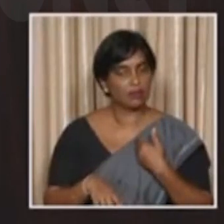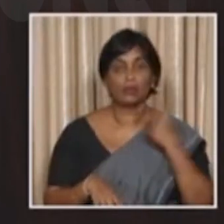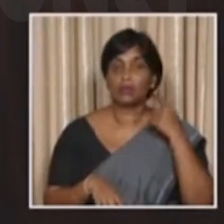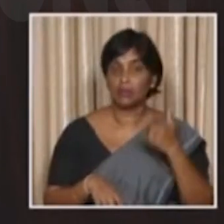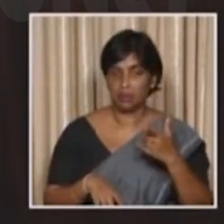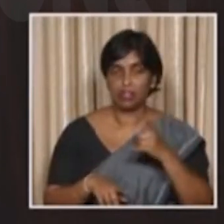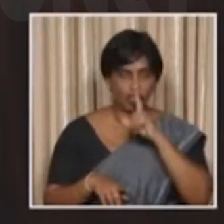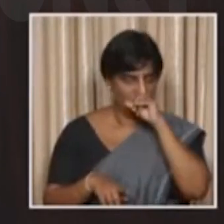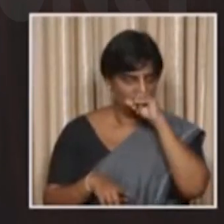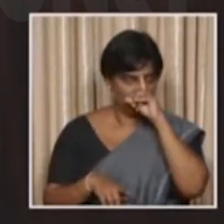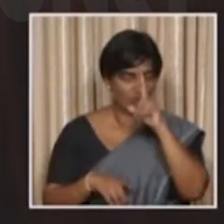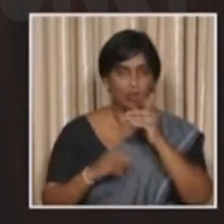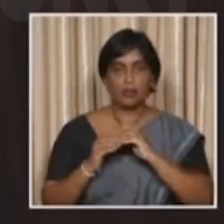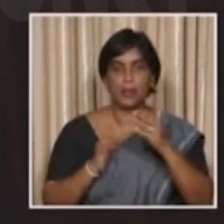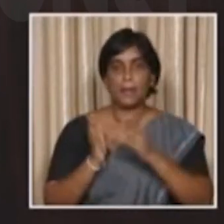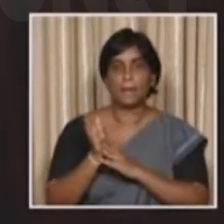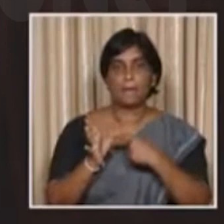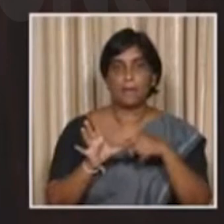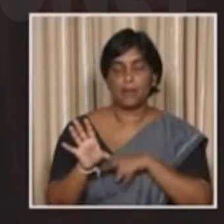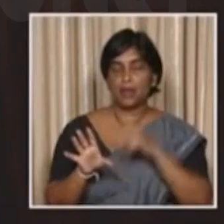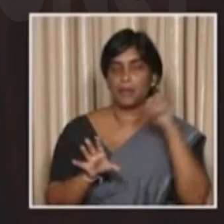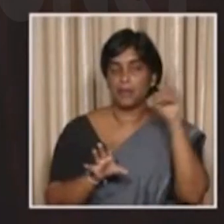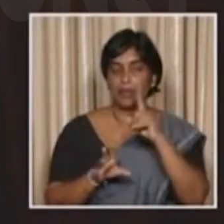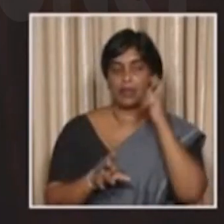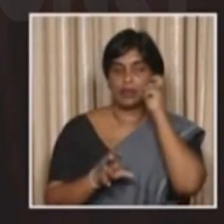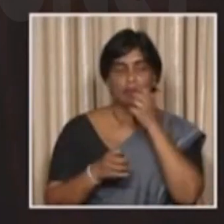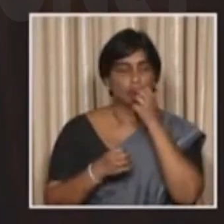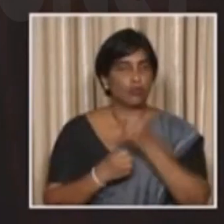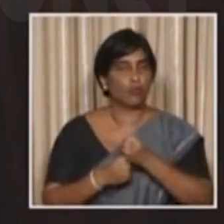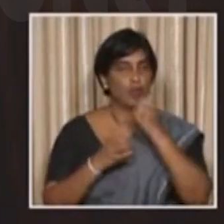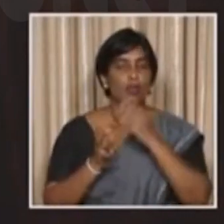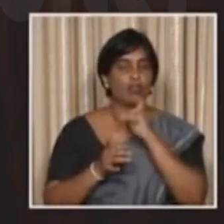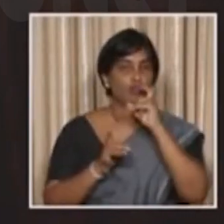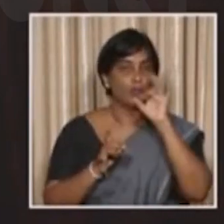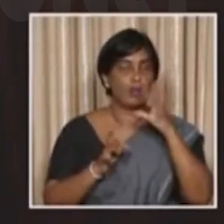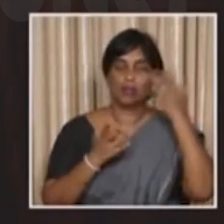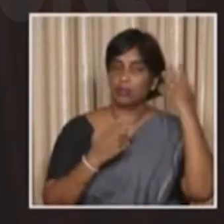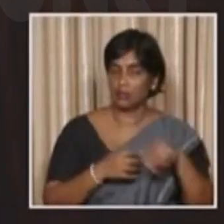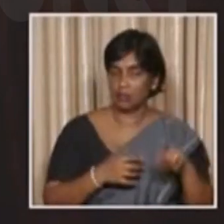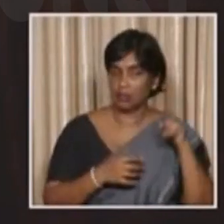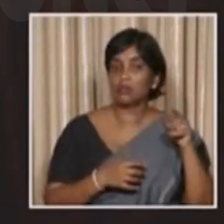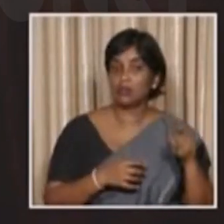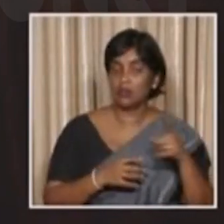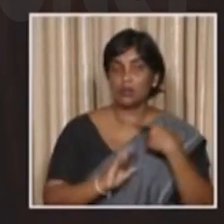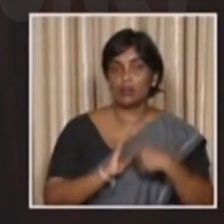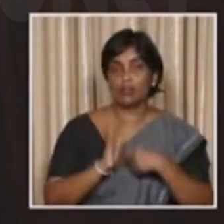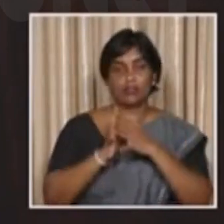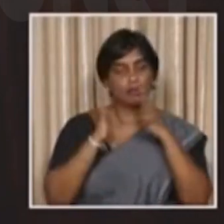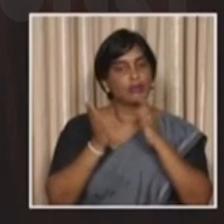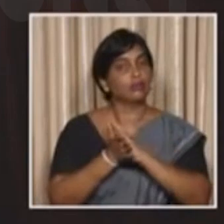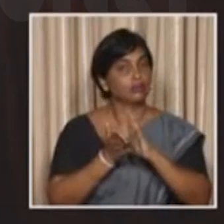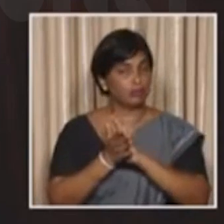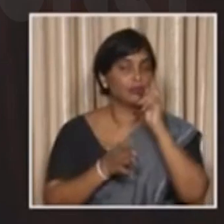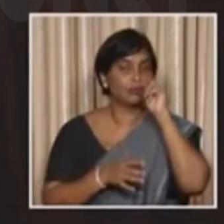එතුමා ඊට සතියකට පස්සේ මේ පළවෙනිදා ත්‍රස්ත බෝම්බ ප්‍රහාරයකින් ආමර වීදියේදී මිය යනවා එතුමා රටට විශාල සේවයක්